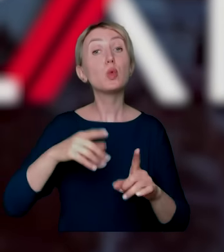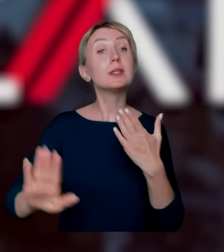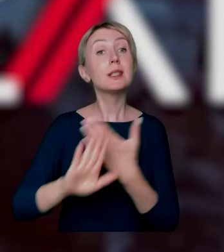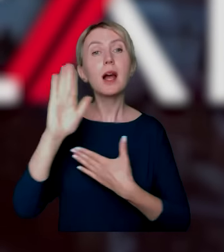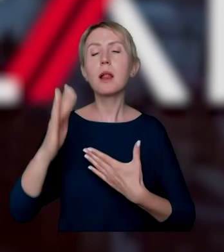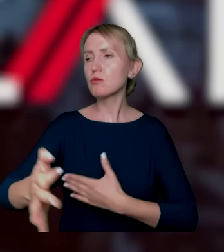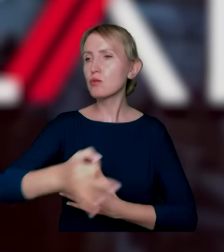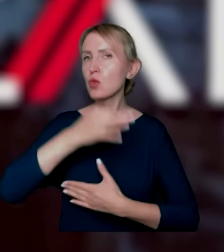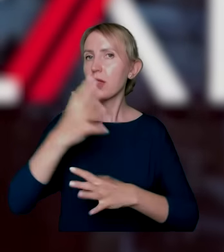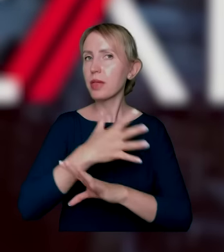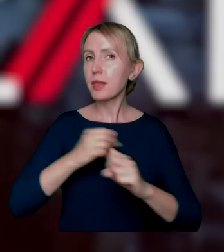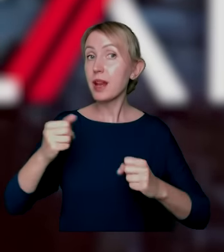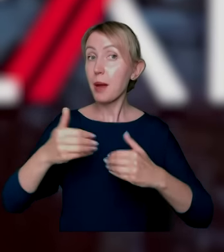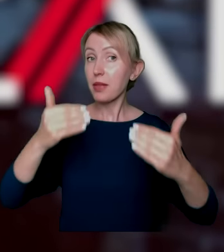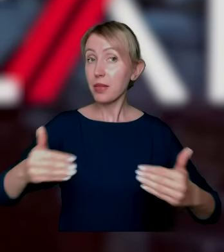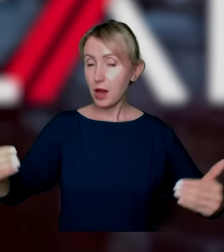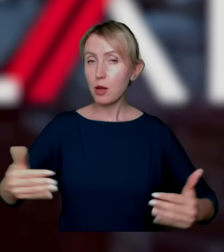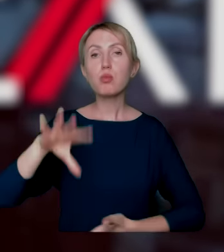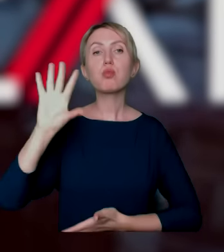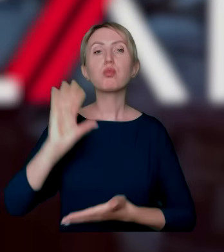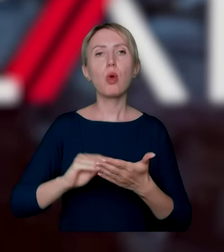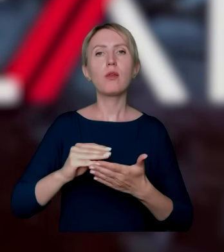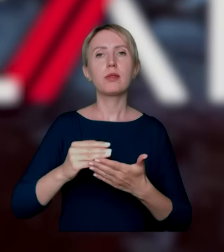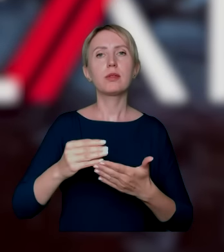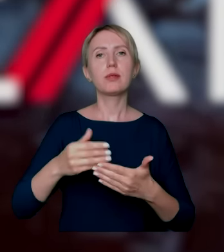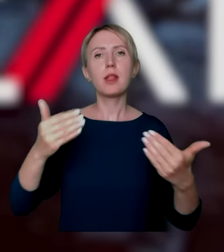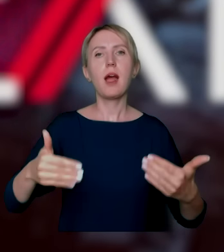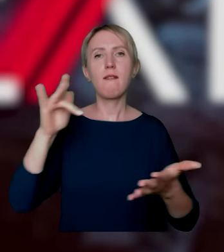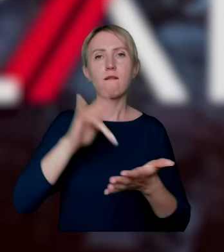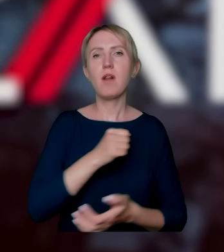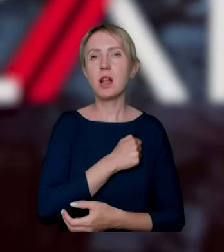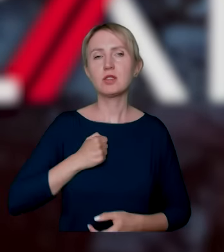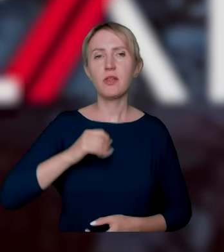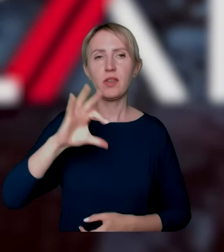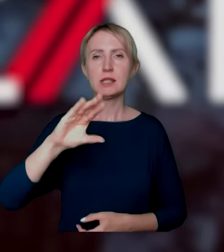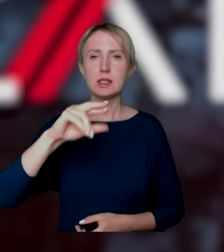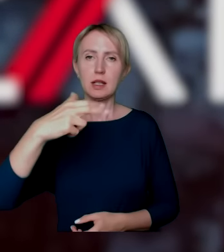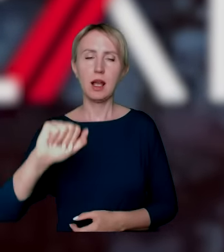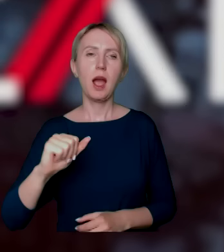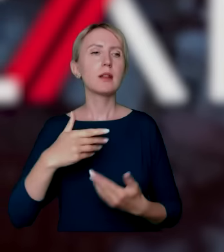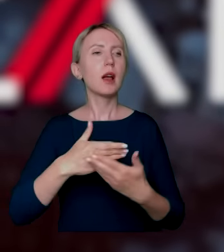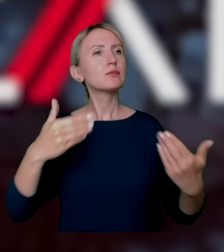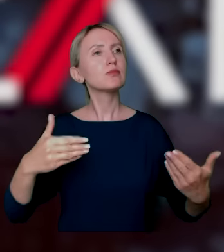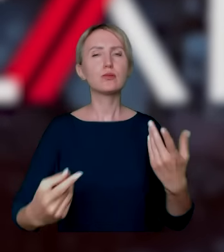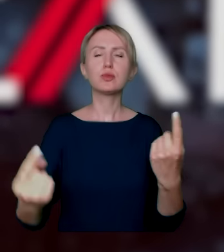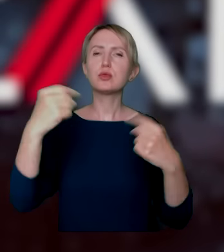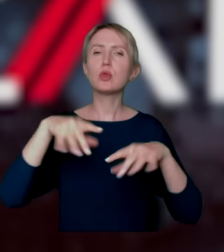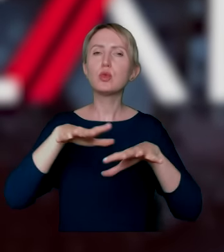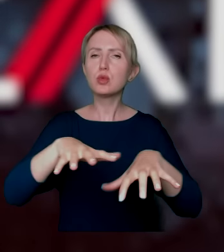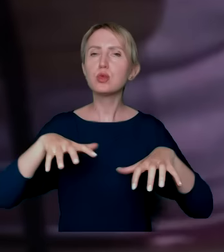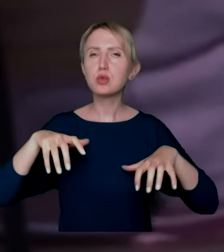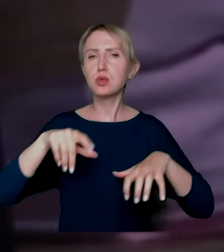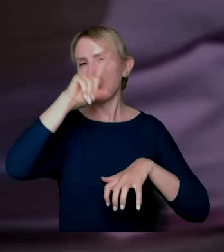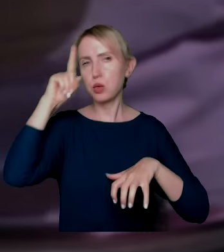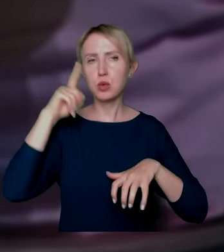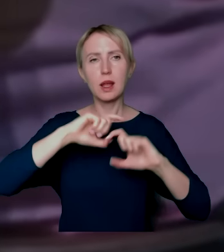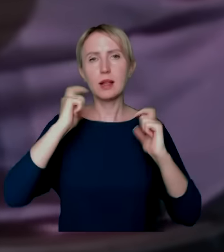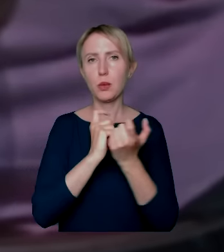dramat teatralny, po raz kolejny na deskach Teatru Syrena w Warszawie. Spektakl od lat przyciąga tłumy widzów na całym świecie.